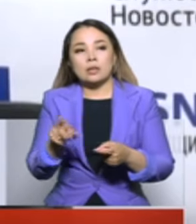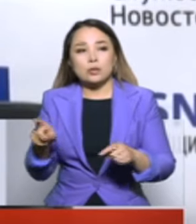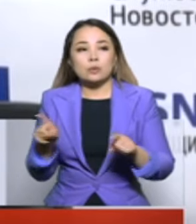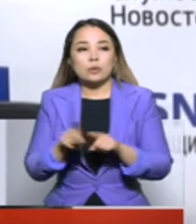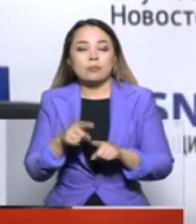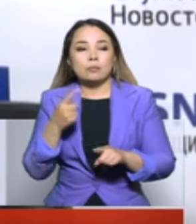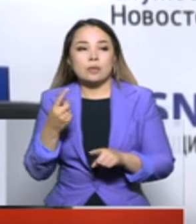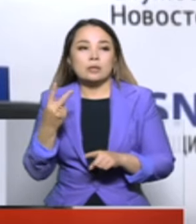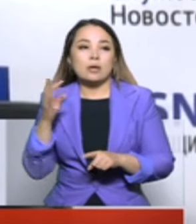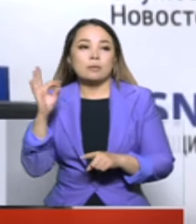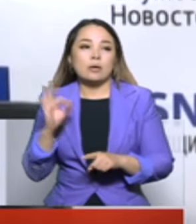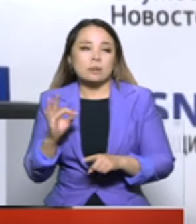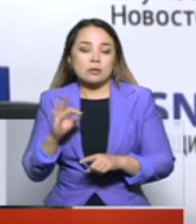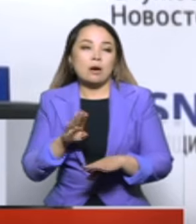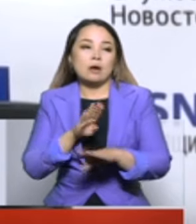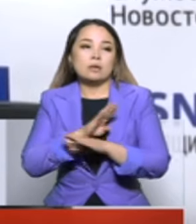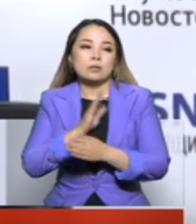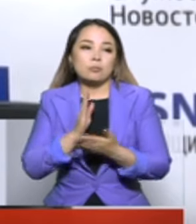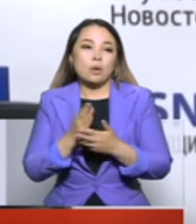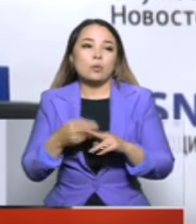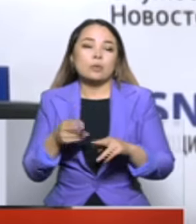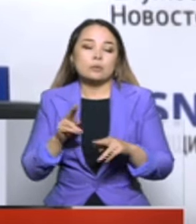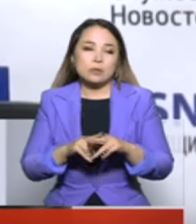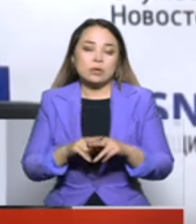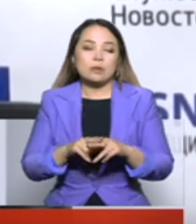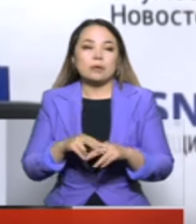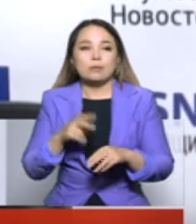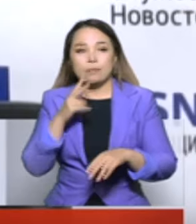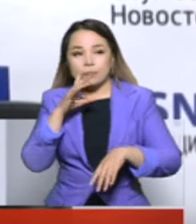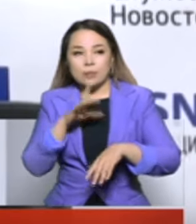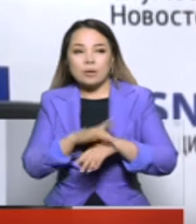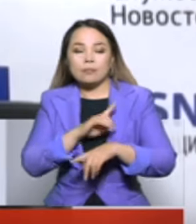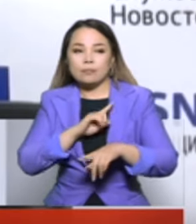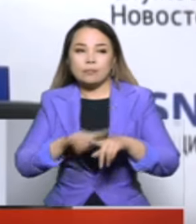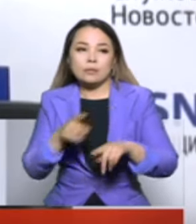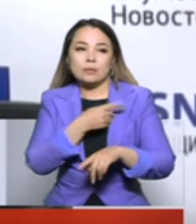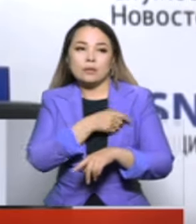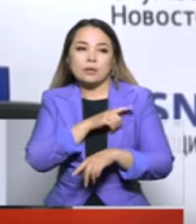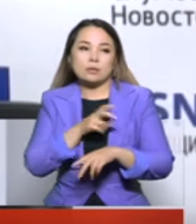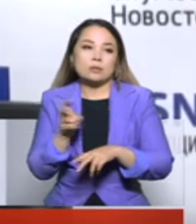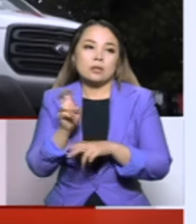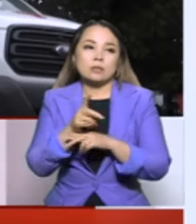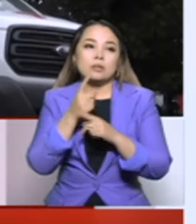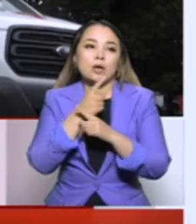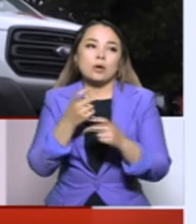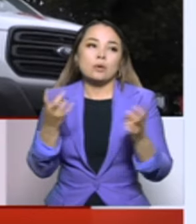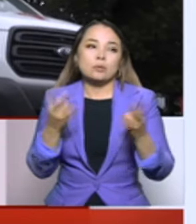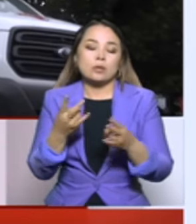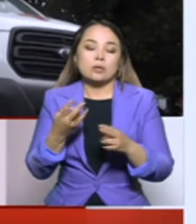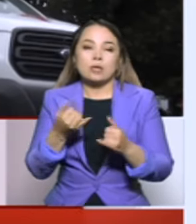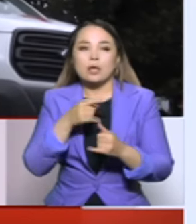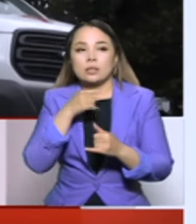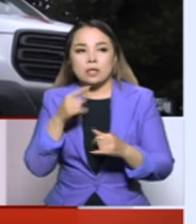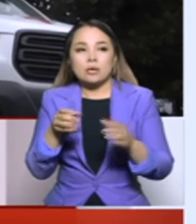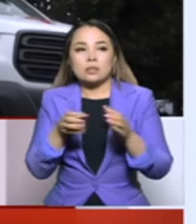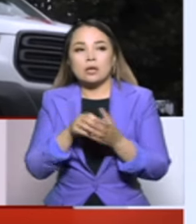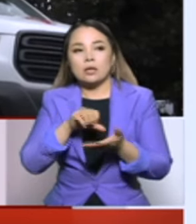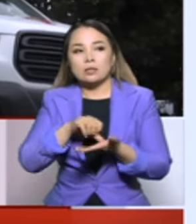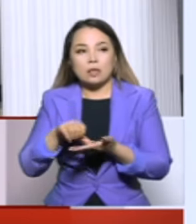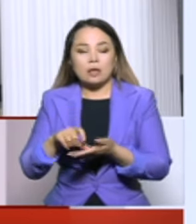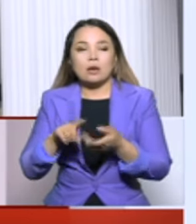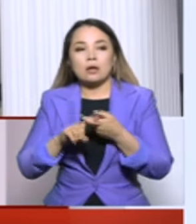жұқтырғандардың 1-2% қайтыс болған, сондықтан белгілері байқалса бірден дәрігерге хабарлау керек. Жалпы ресейде флирт деп